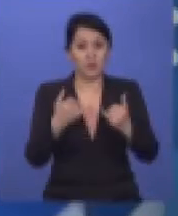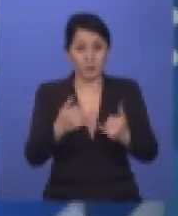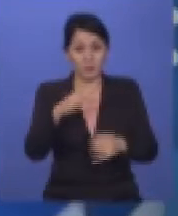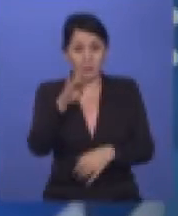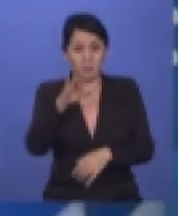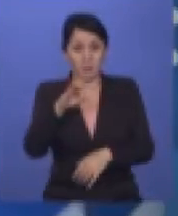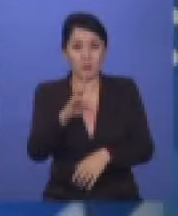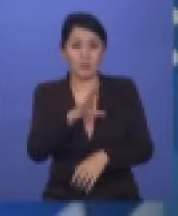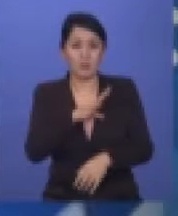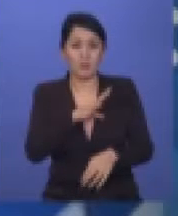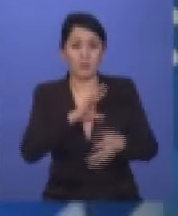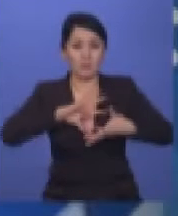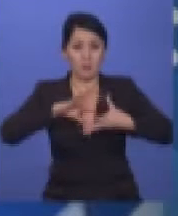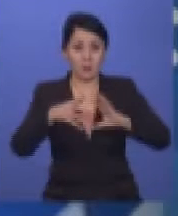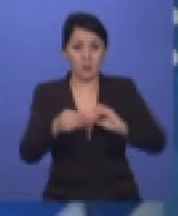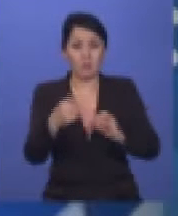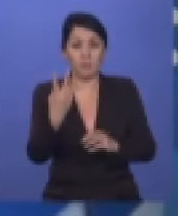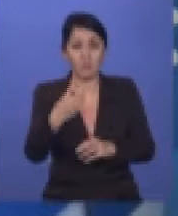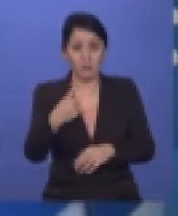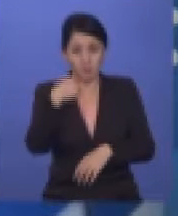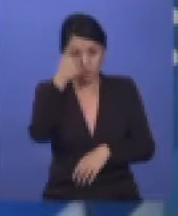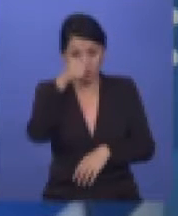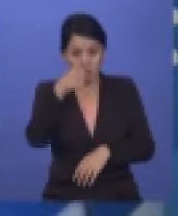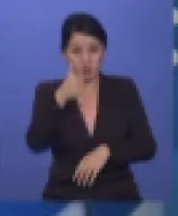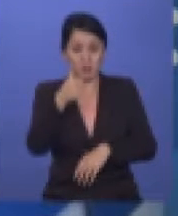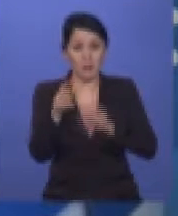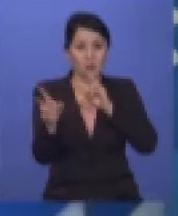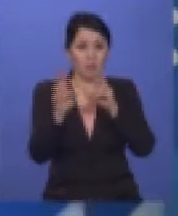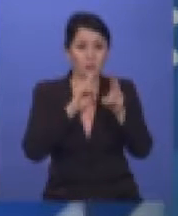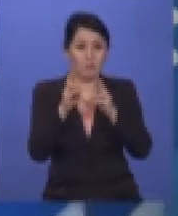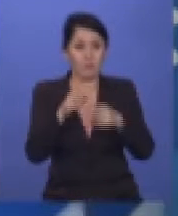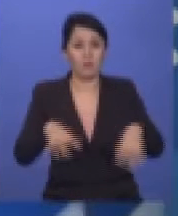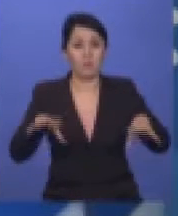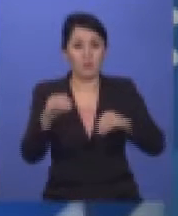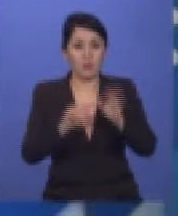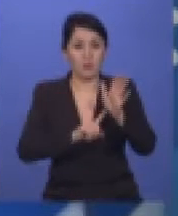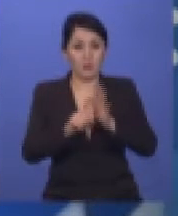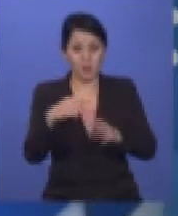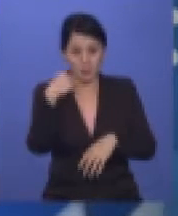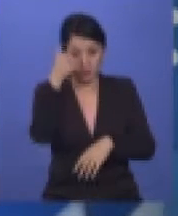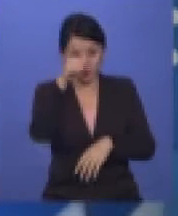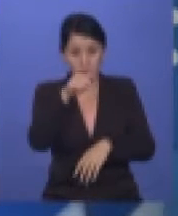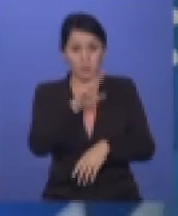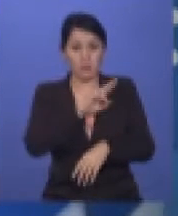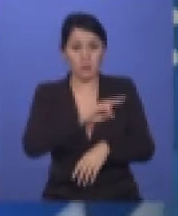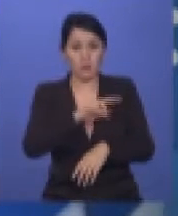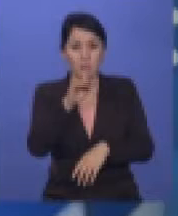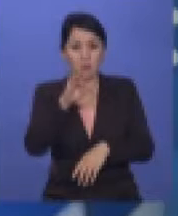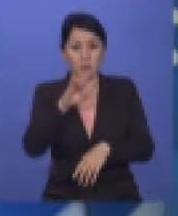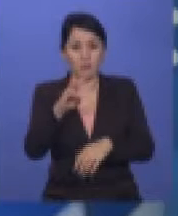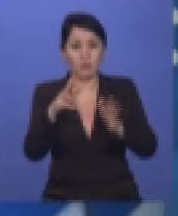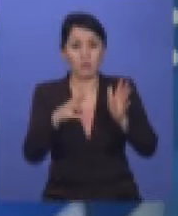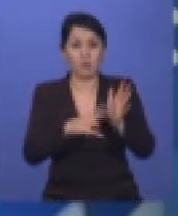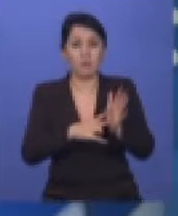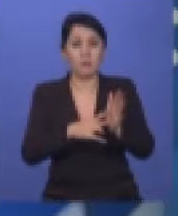Сегодня в Мажилисе состоялось завершающее в 2021 году пленарное заседание. Всего с начала этой сессии в работе Мажилиса